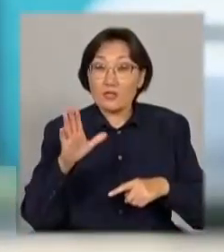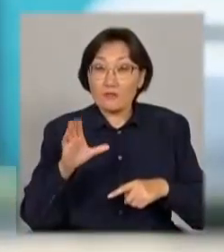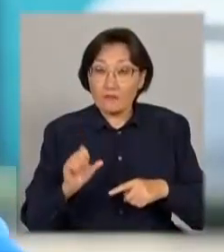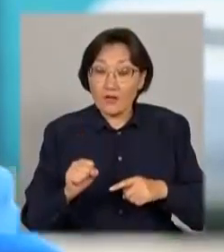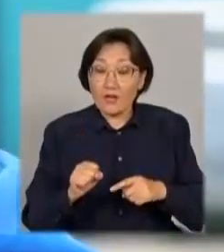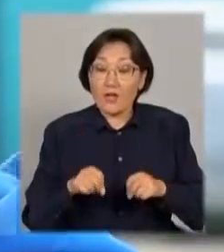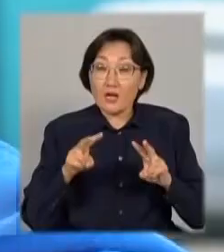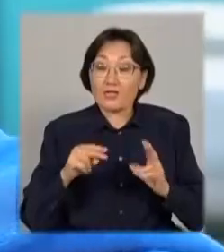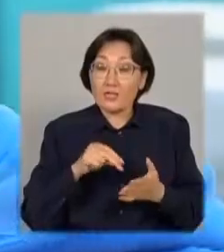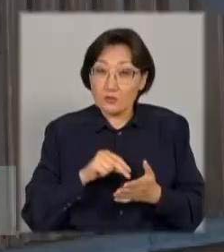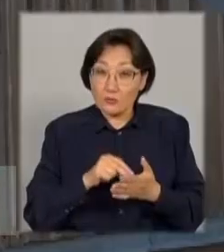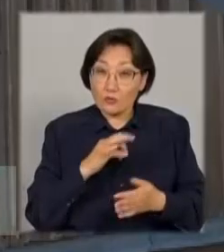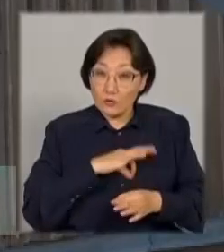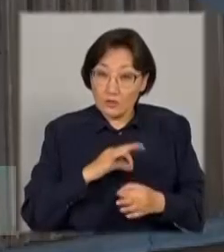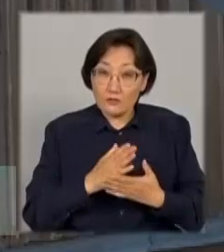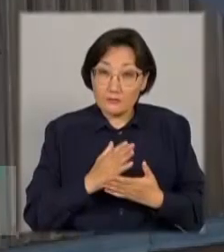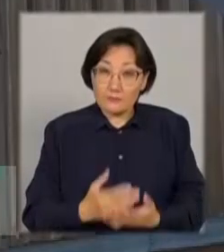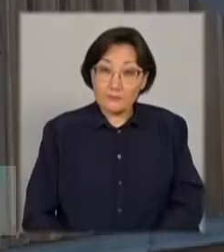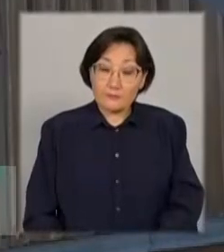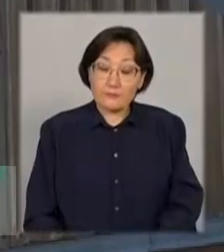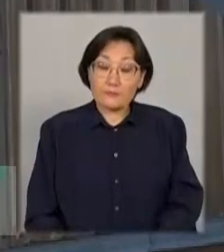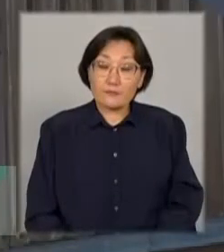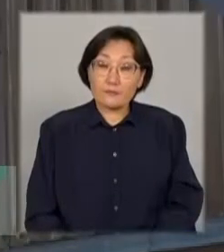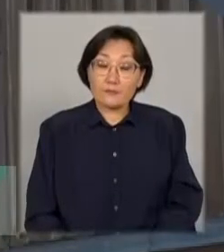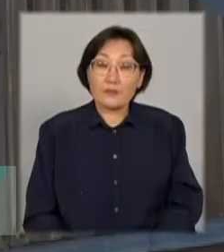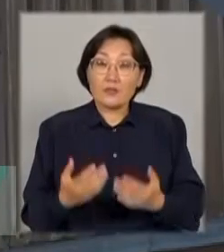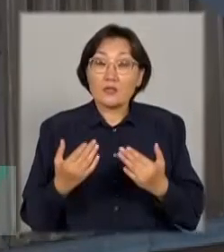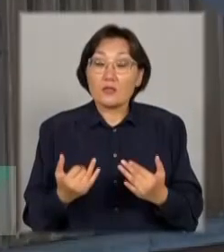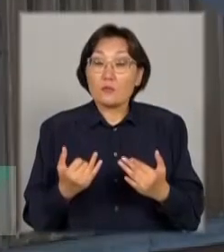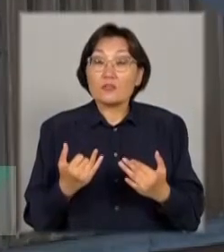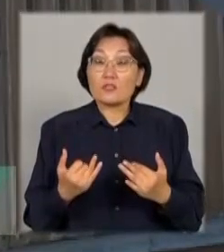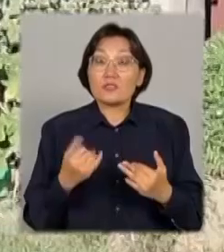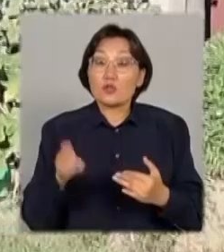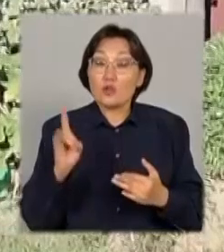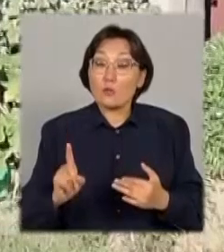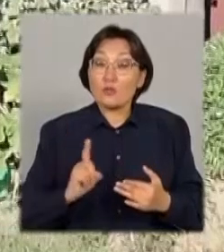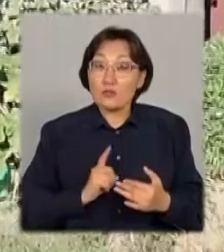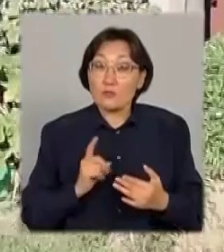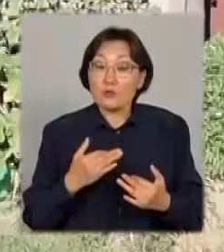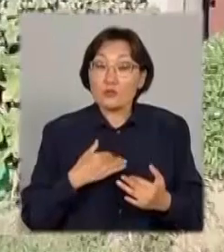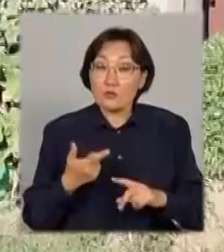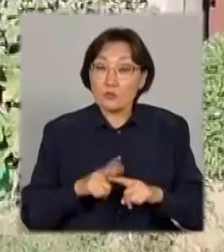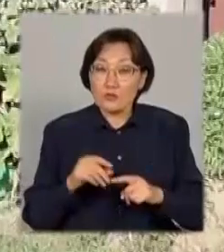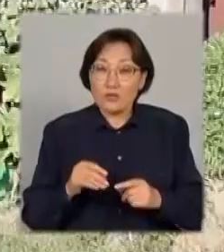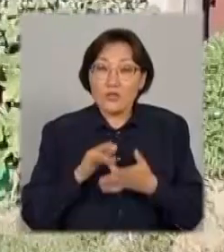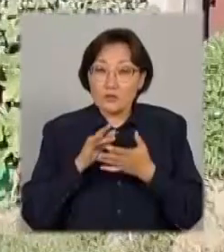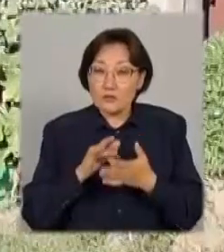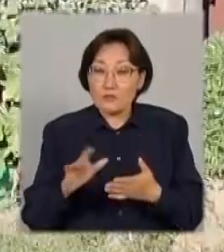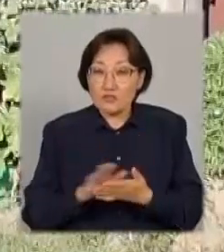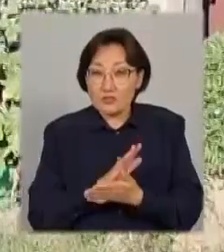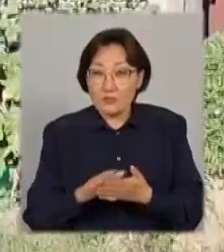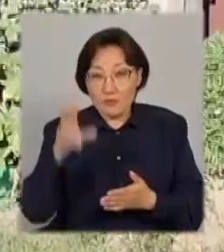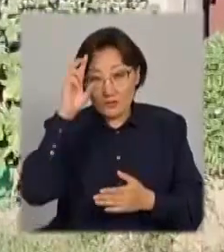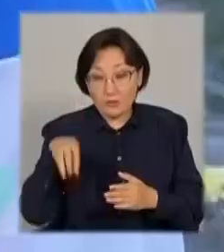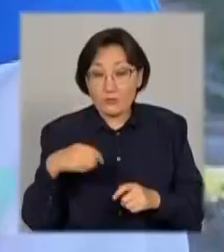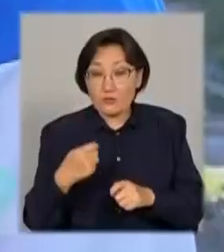қатарында Виктор Прудло да бар. Ол жауаптылар талап еткен барлық міндеттерді орындап, жаңадан тапқан үйінің иесіне алдын ала 200 мың